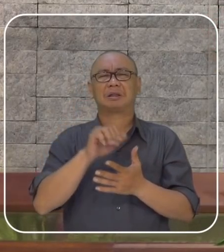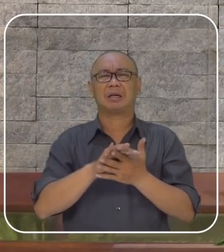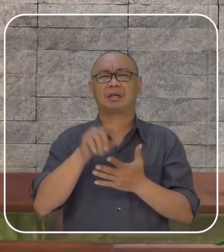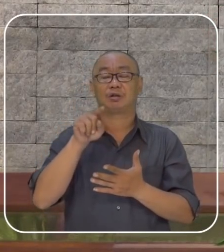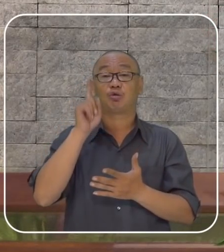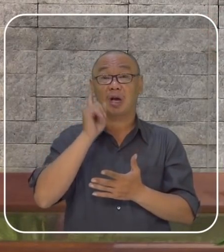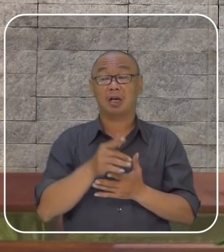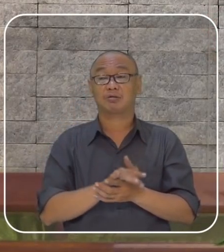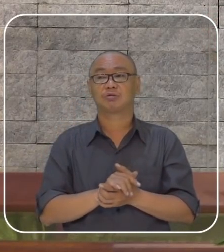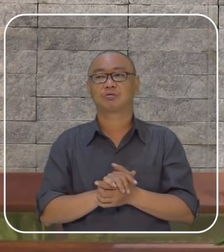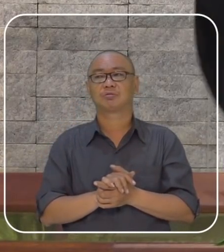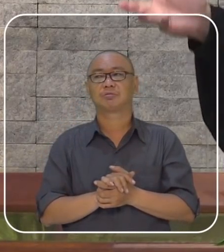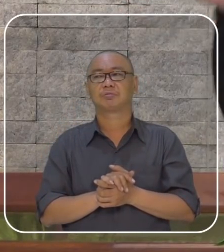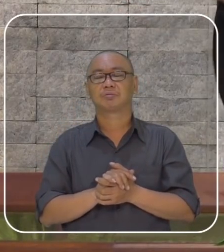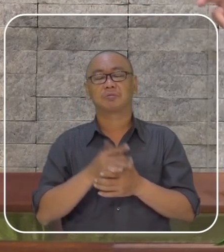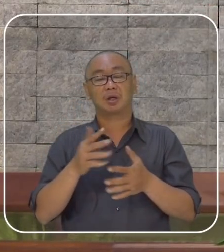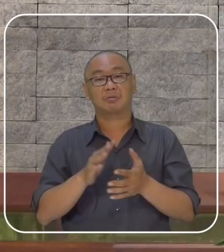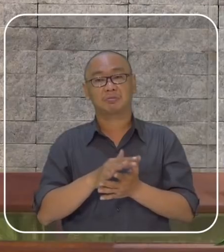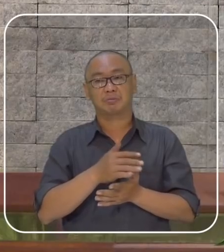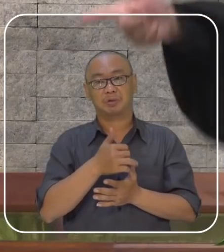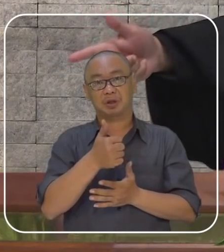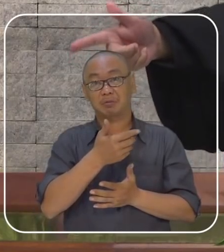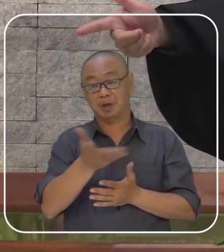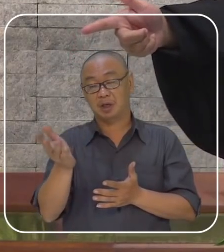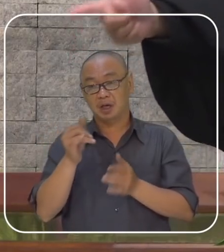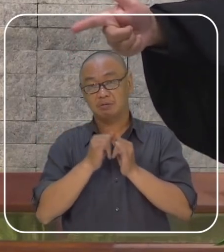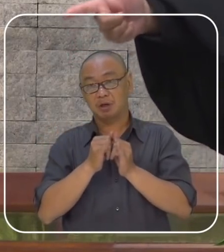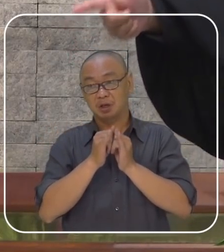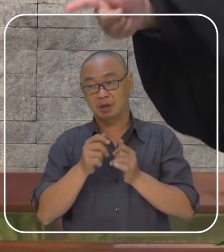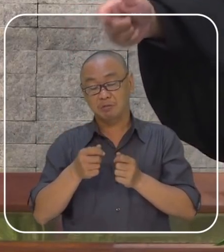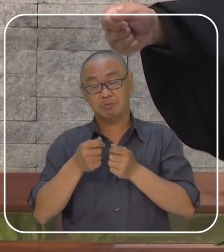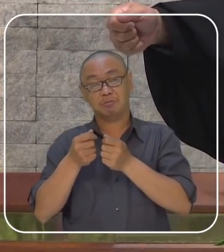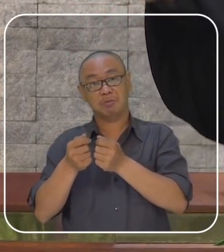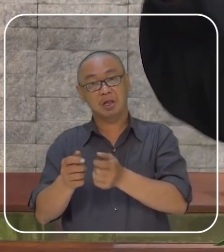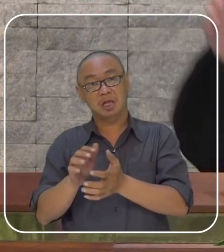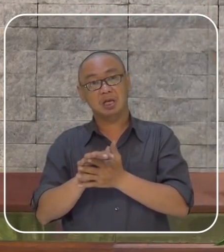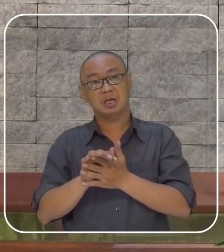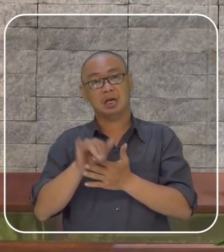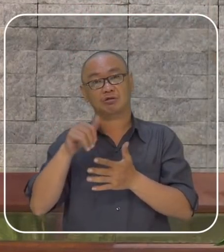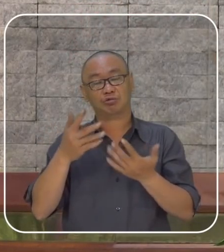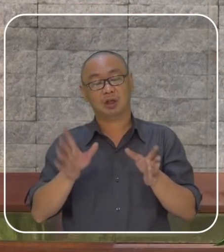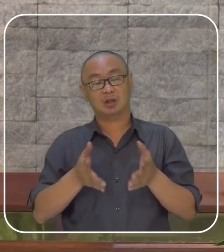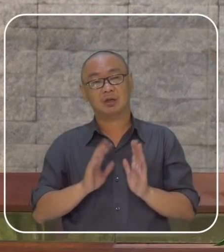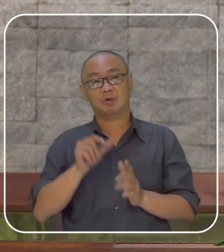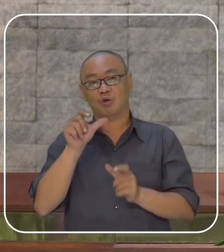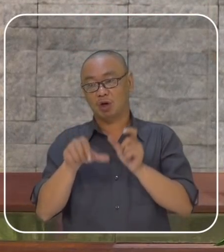harus, lalu ya supaya mereka bisa beribadah, beli aja di yang sudah disiapkan oleh para pedagang itu,